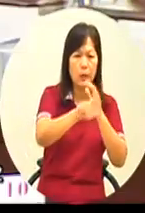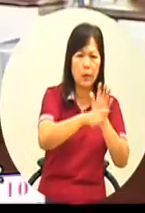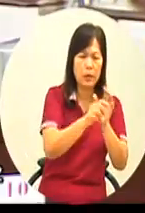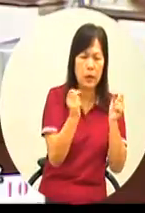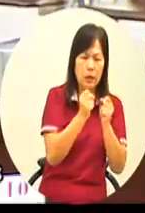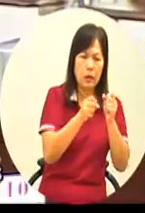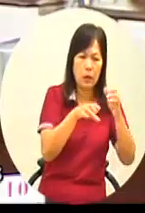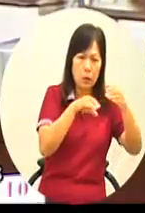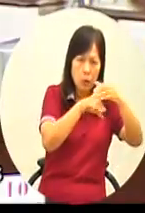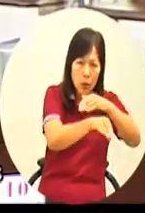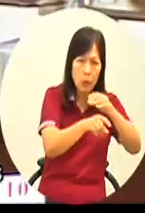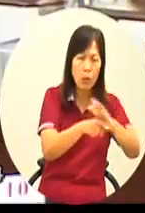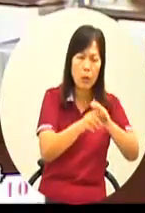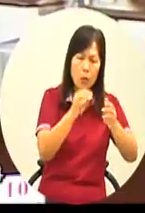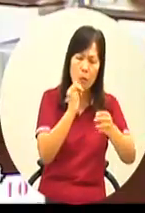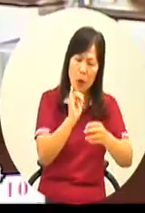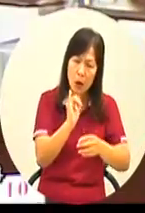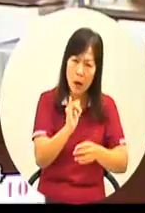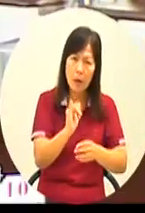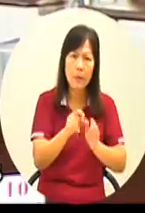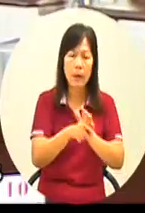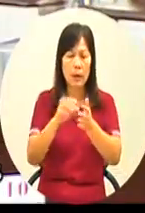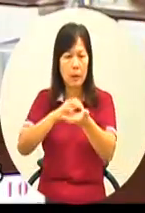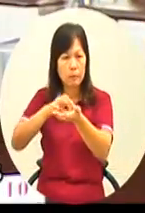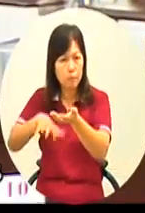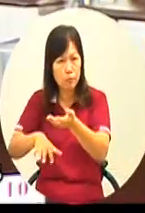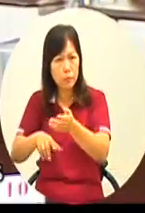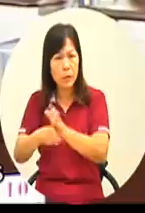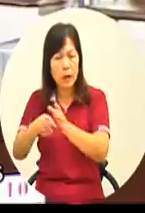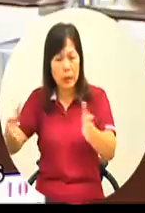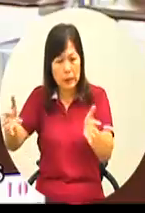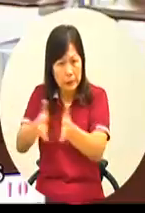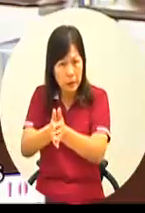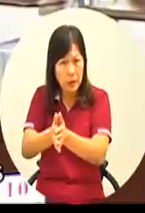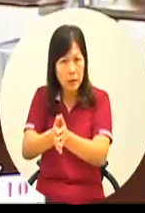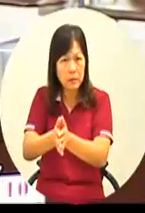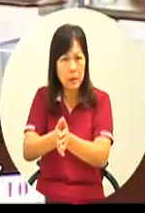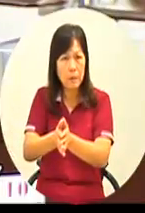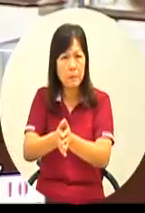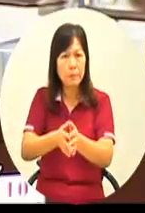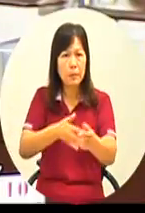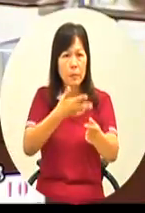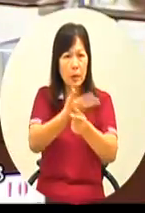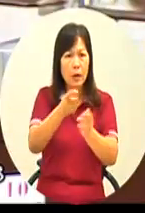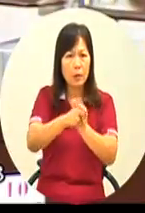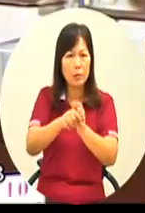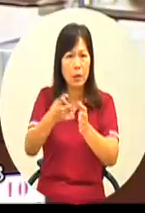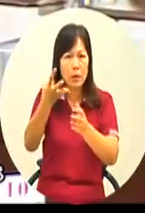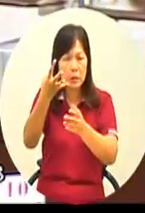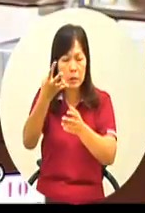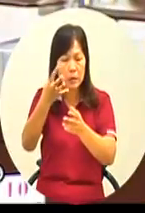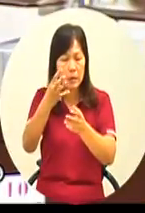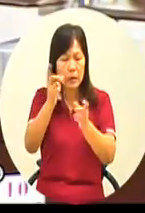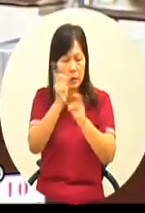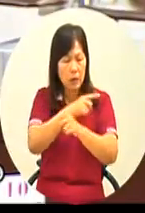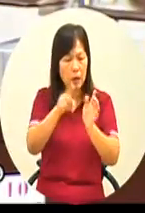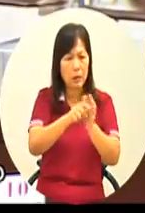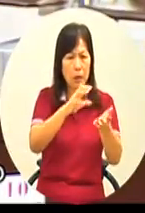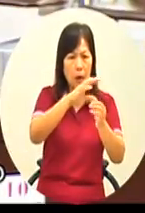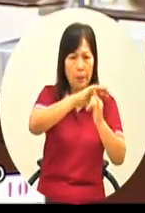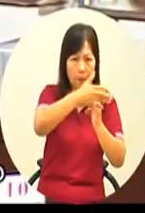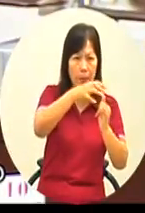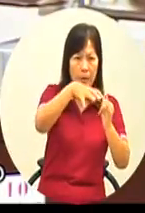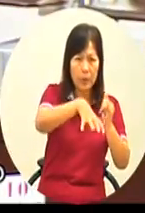到底有够用无？这些病院做整合起来，会当代替要几间的殡仪馆一样，现